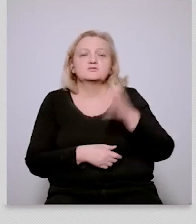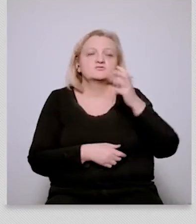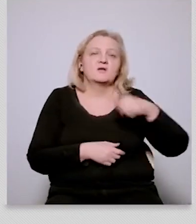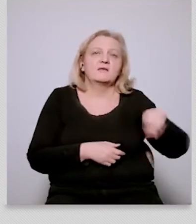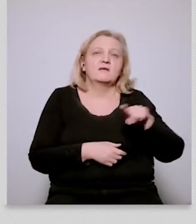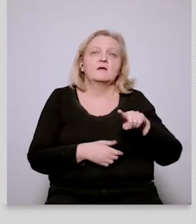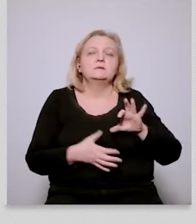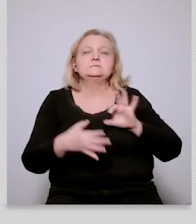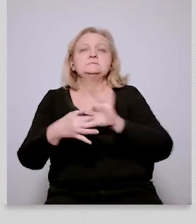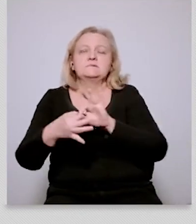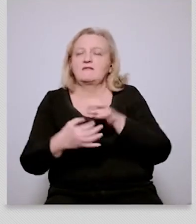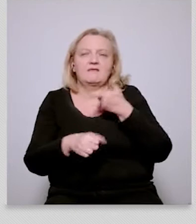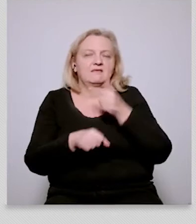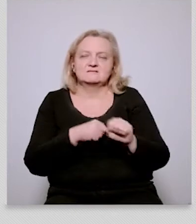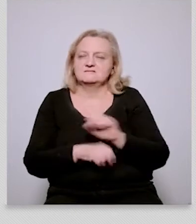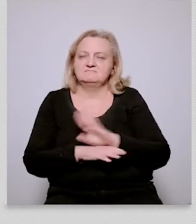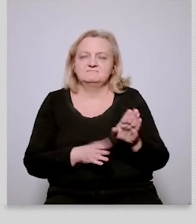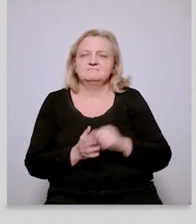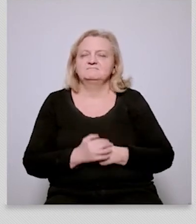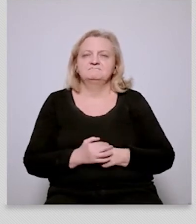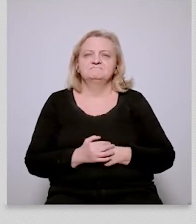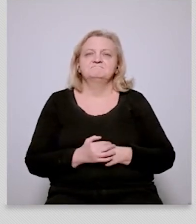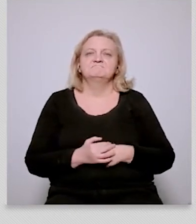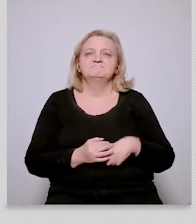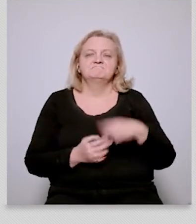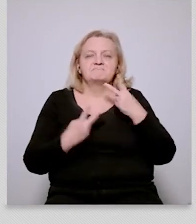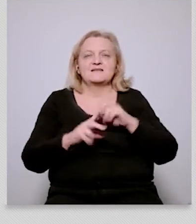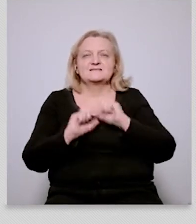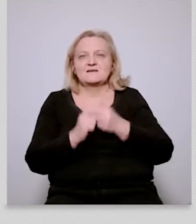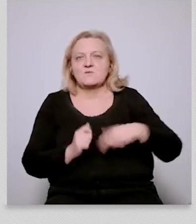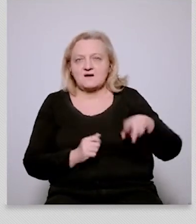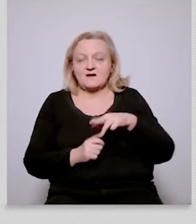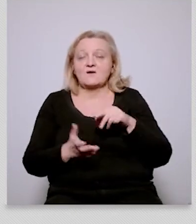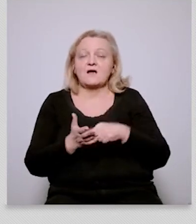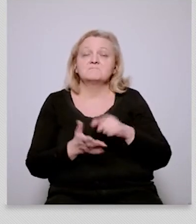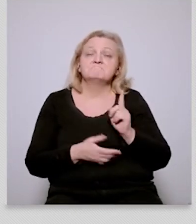z tym nie identyfikują w ogóle jak zresztą cały region i oczywiście